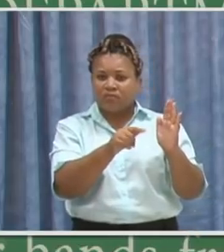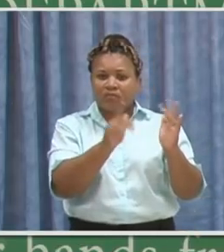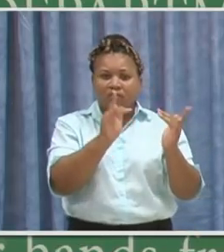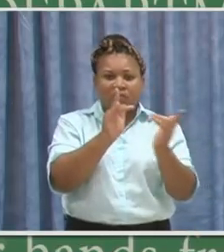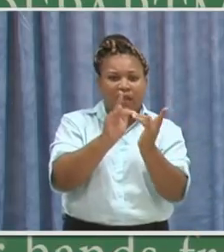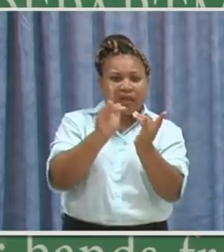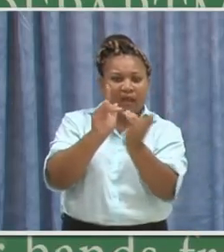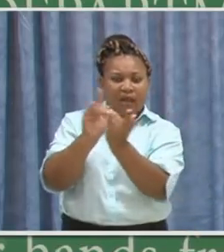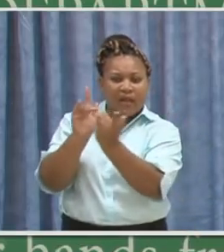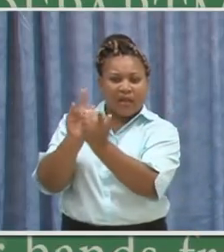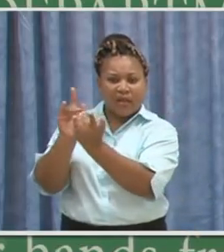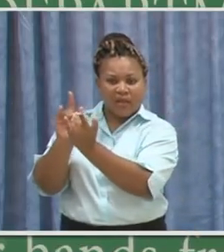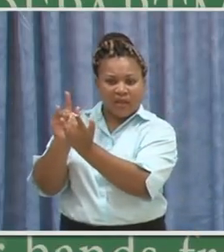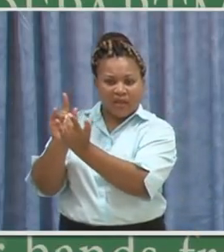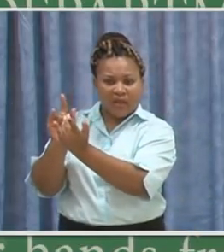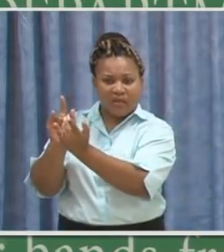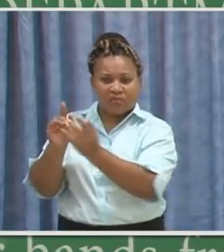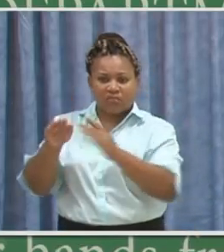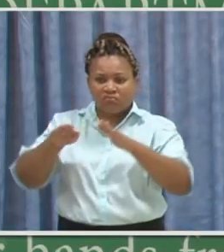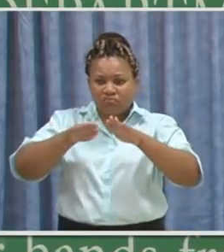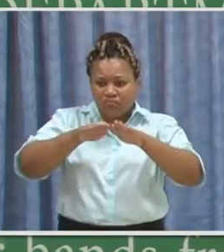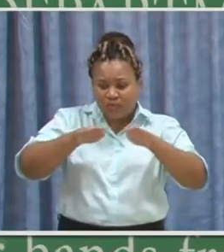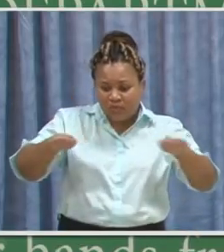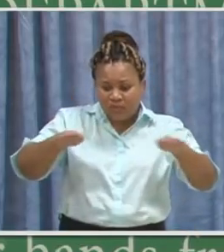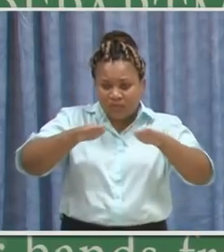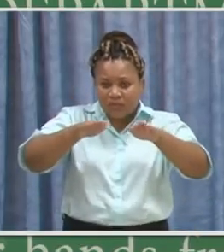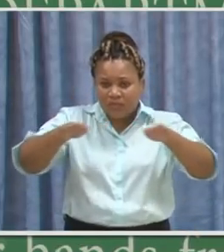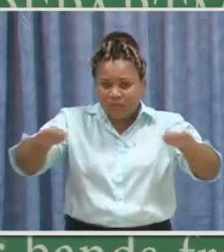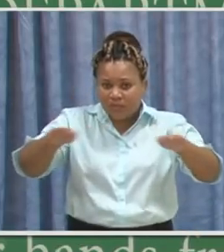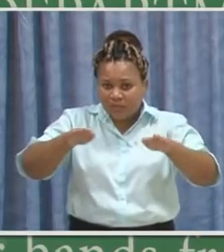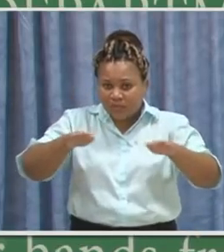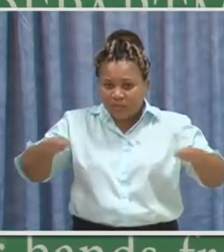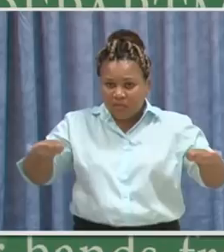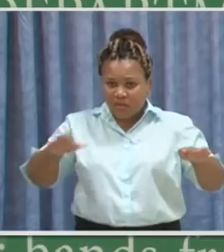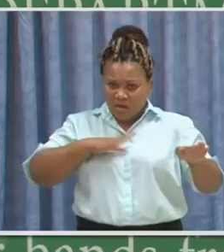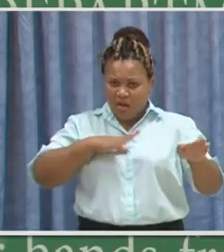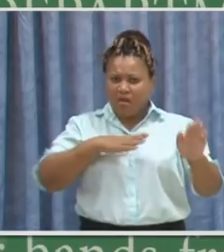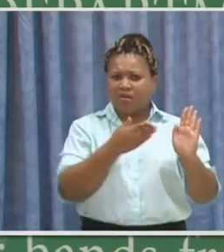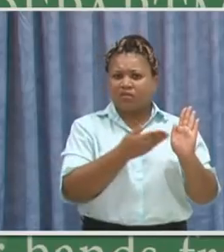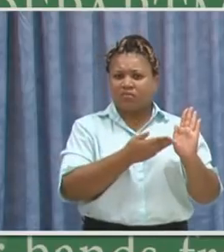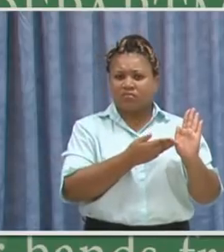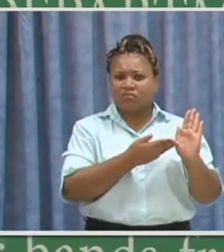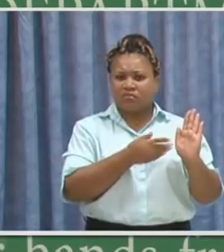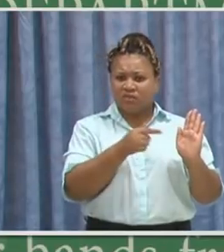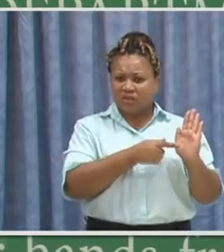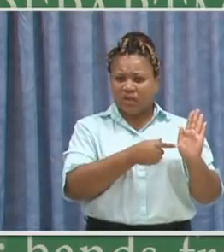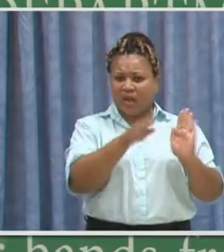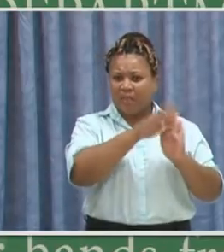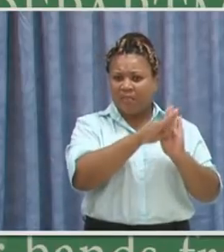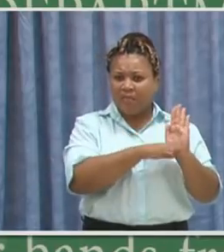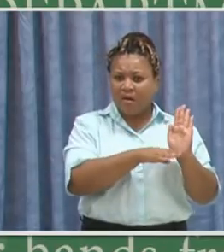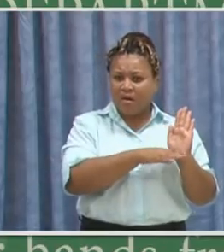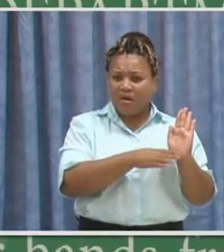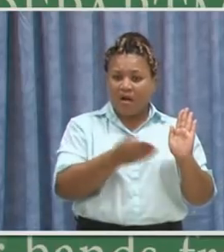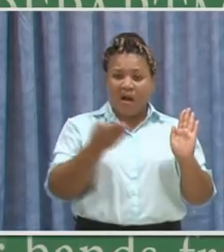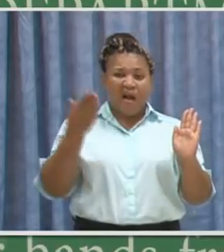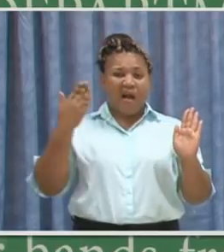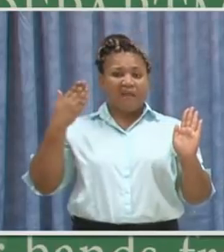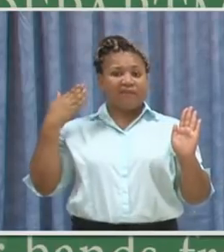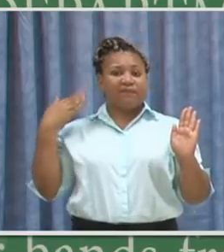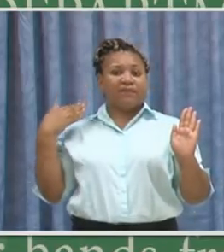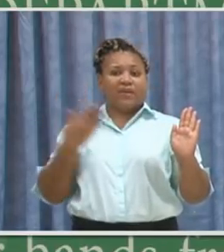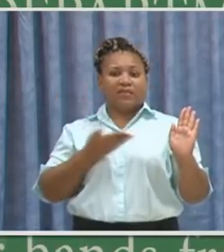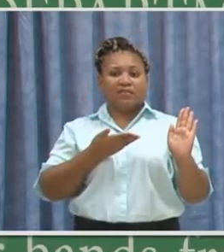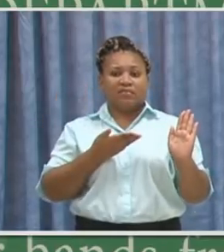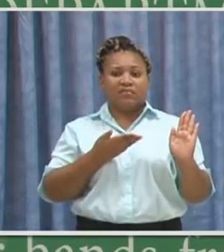minimum distance, ça depuis longtemps ça. Il pas pour capable, pour permission. So, quand c'est quelqu'un qui a mis dans son lieu resté, il base dans son area qui